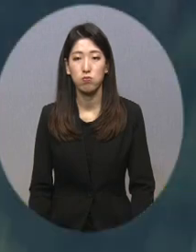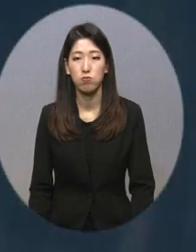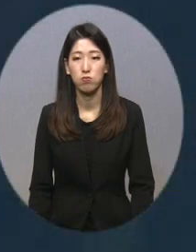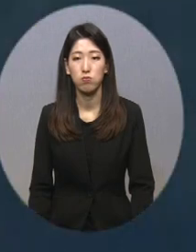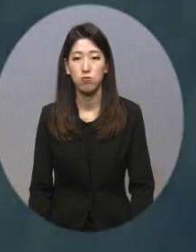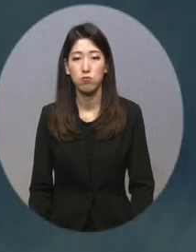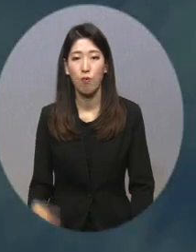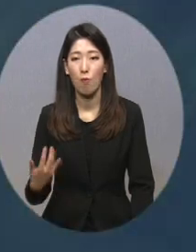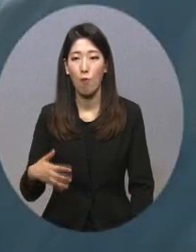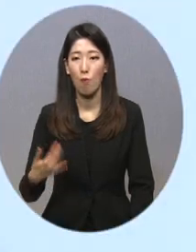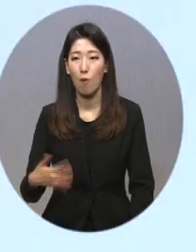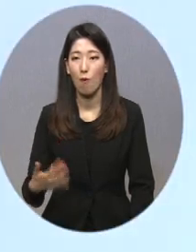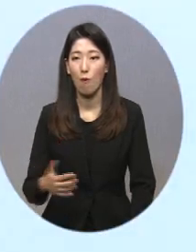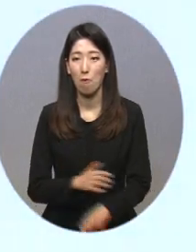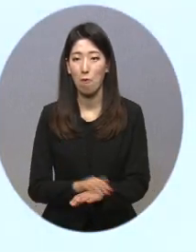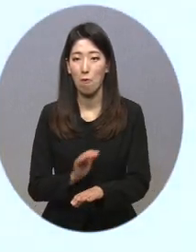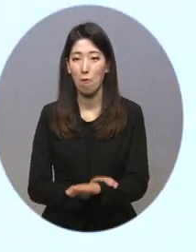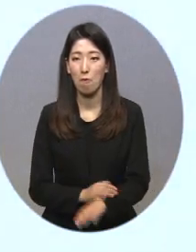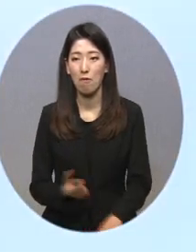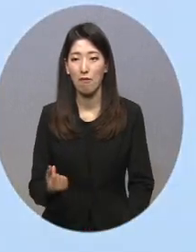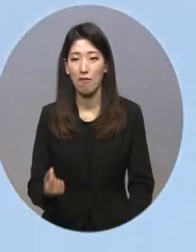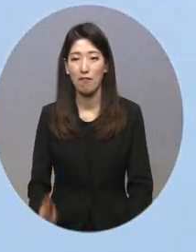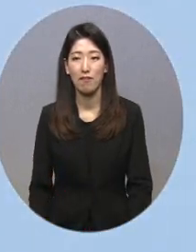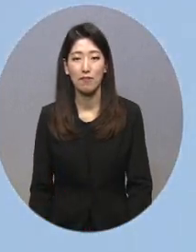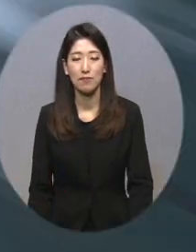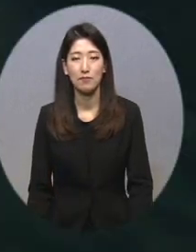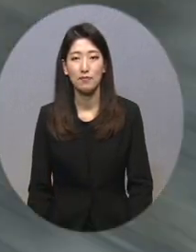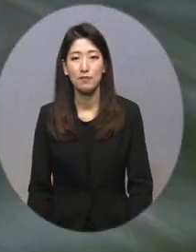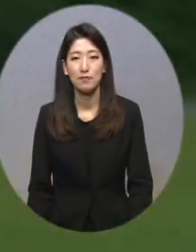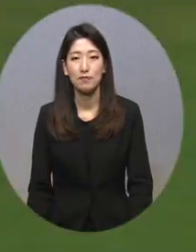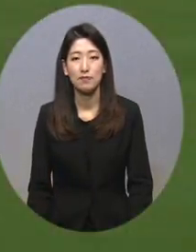와! 오, 나이스. 잘 쳤어, 굿샷.